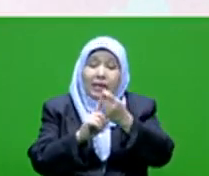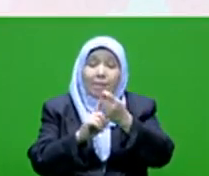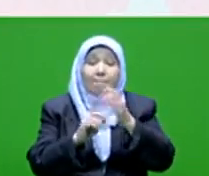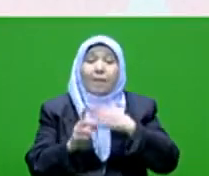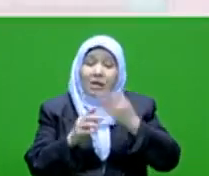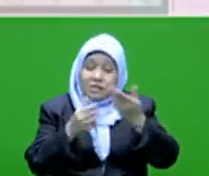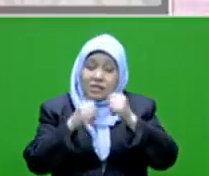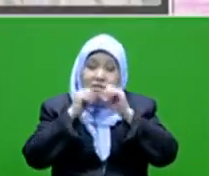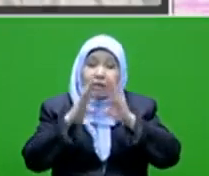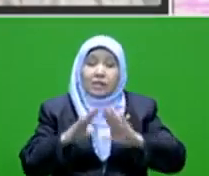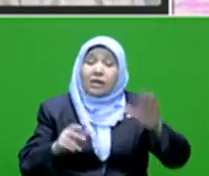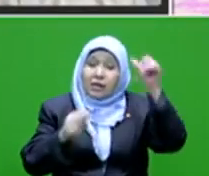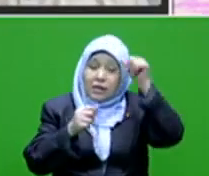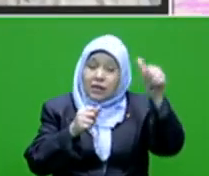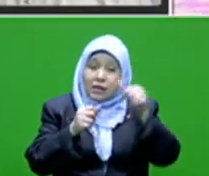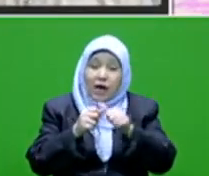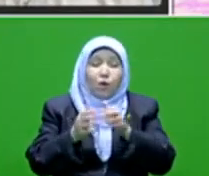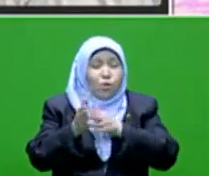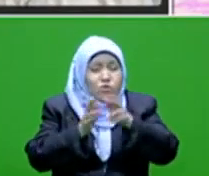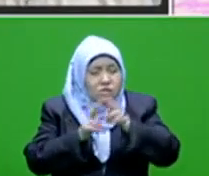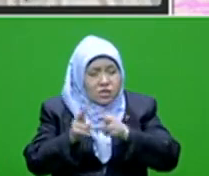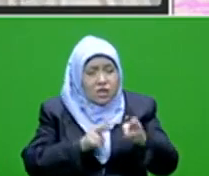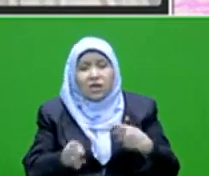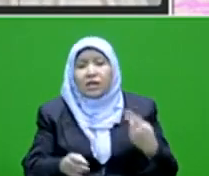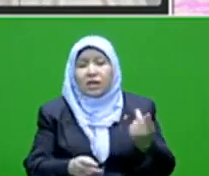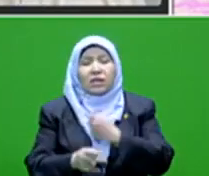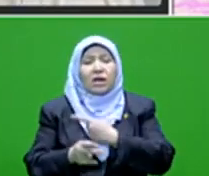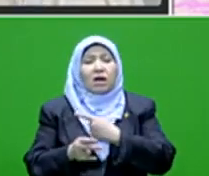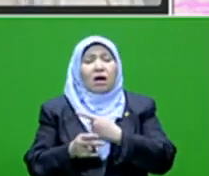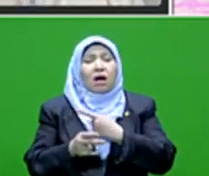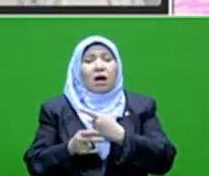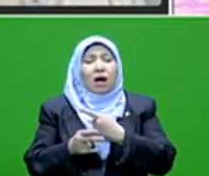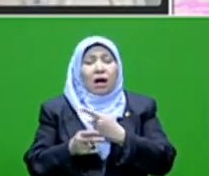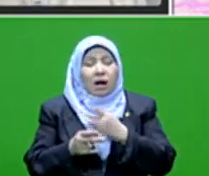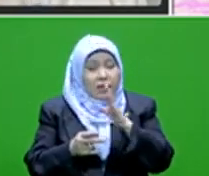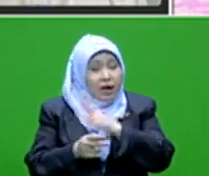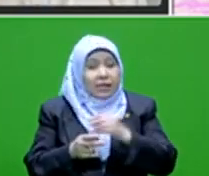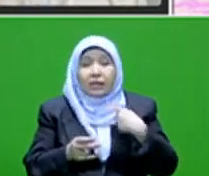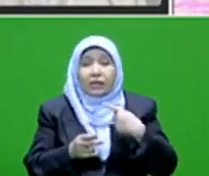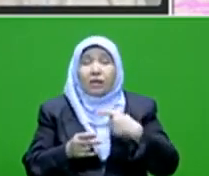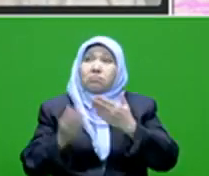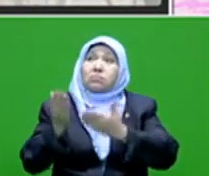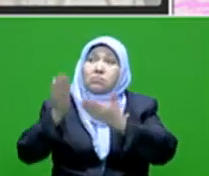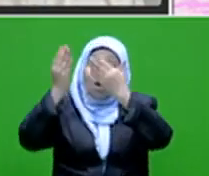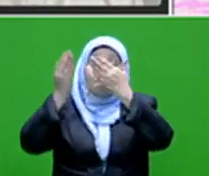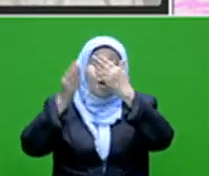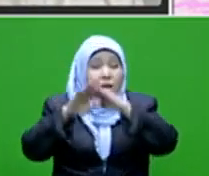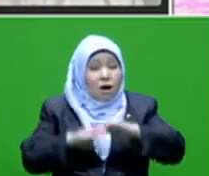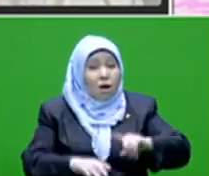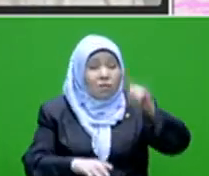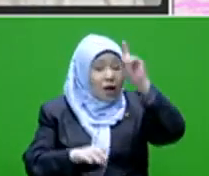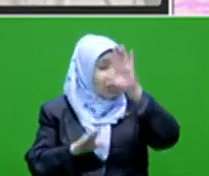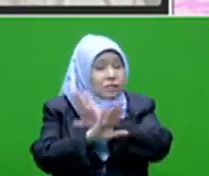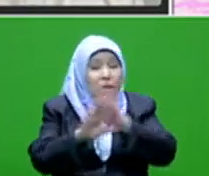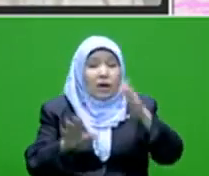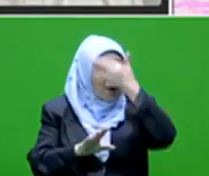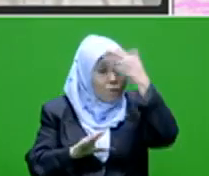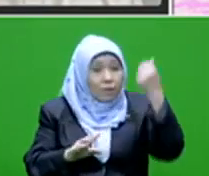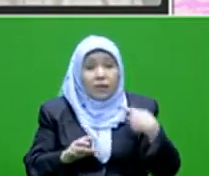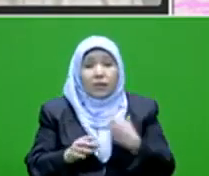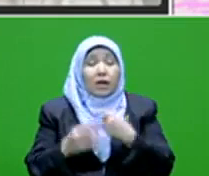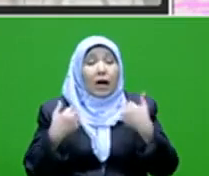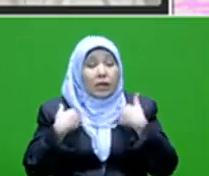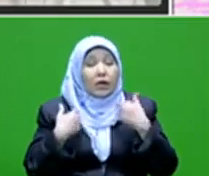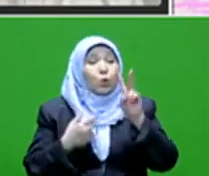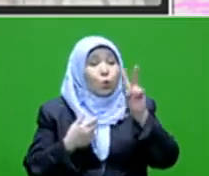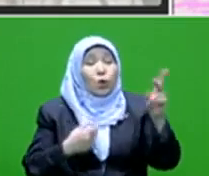Moga-moga ini sebagai satu usaha kita, ikhtiar kita, selebihnya kita bertawakal kepada Allah. Dan jangan lupa kita ada dua hari